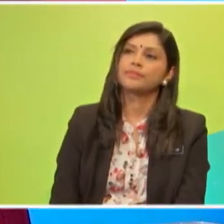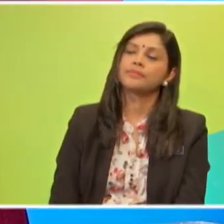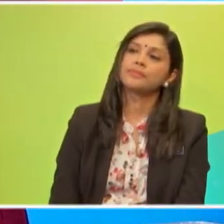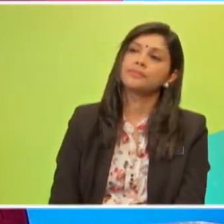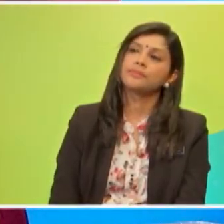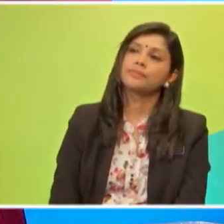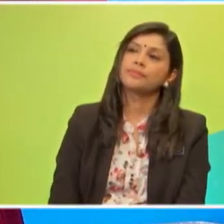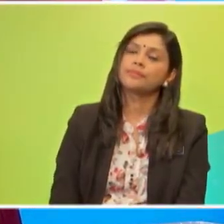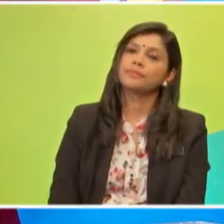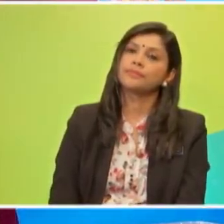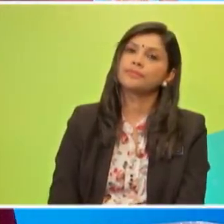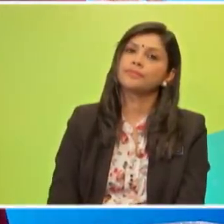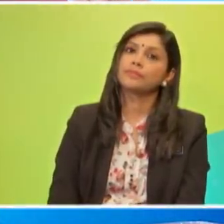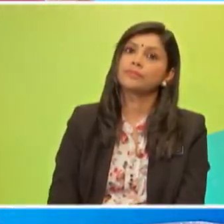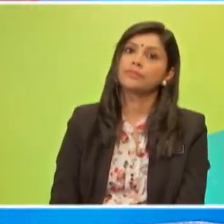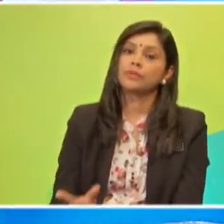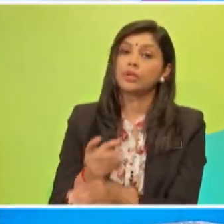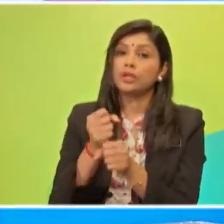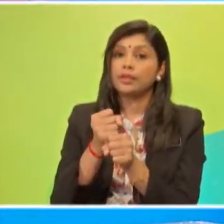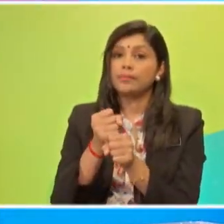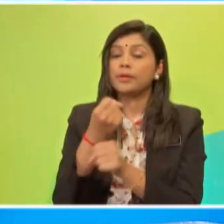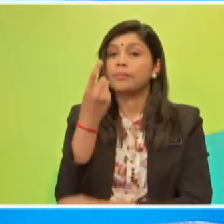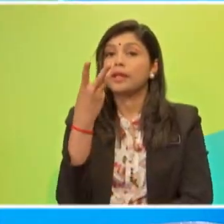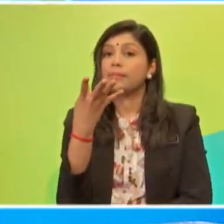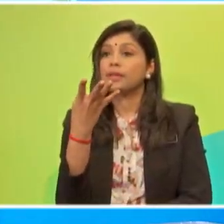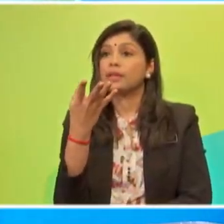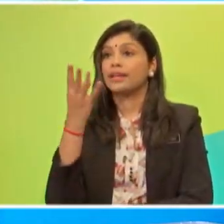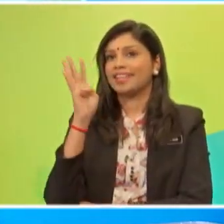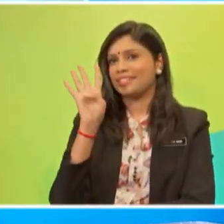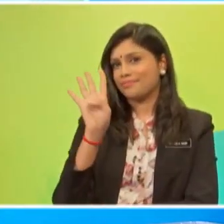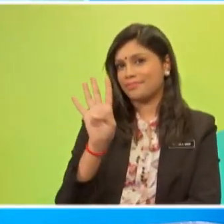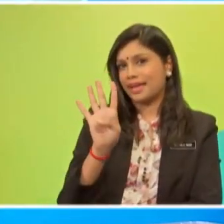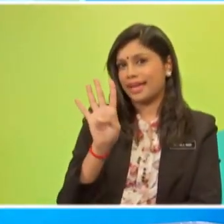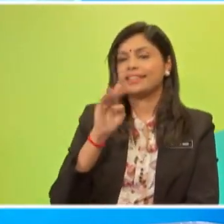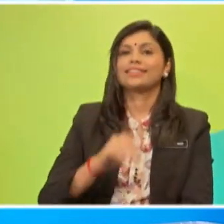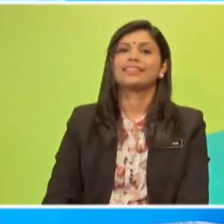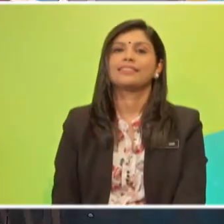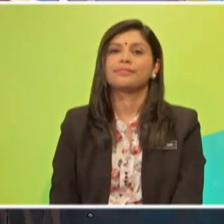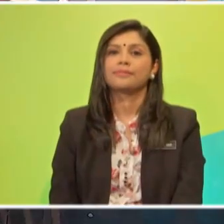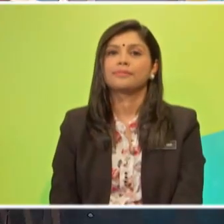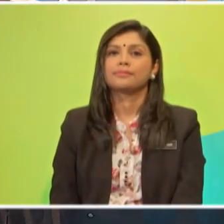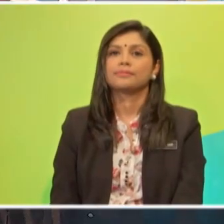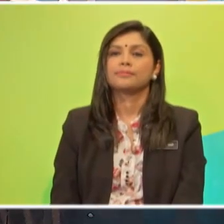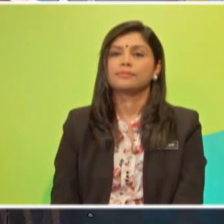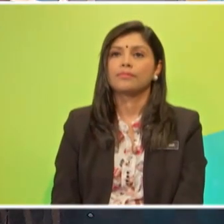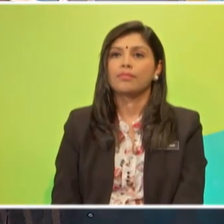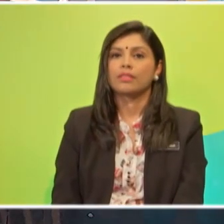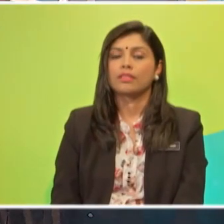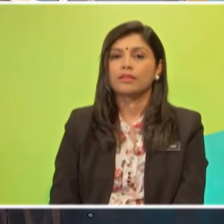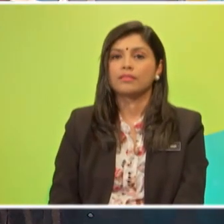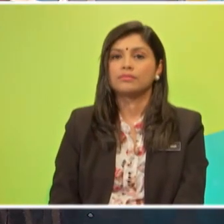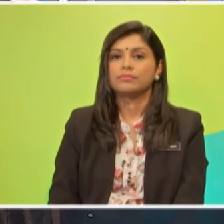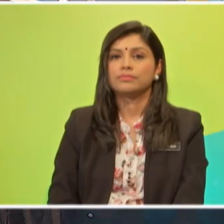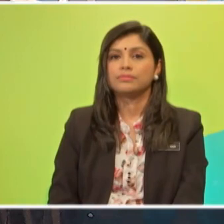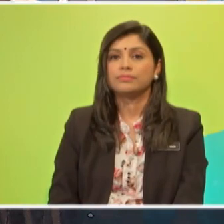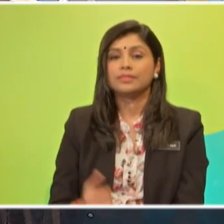Okey. Wah, nombor empat. Wow, Sean dapat nombor empat. Ya. Jom kita